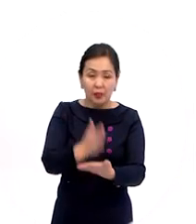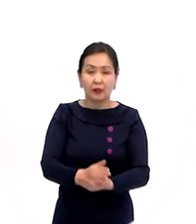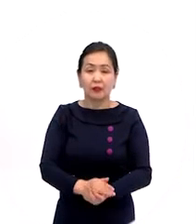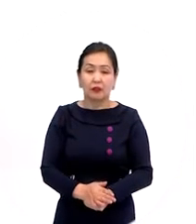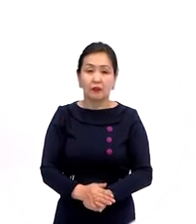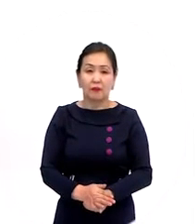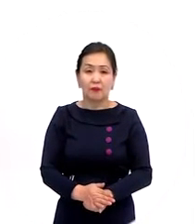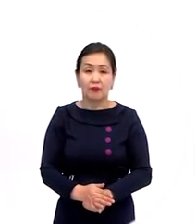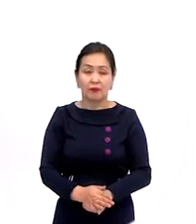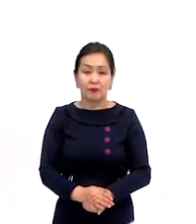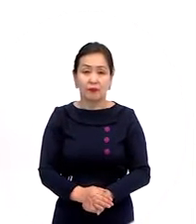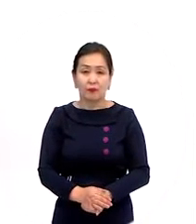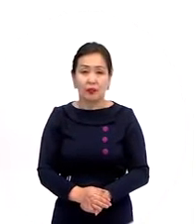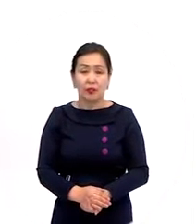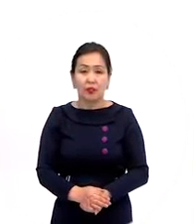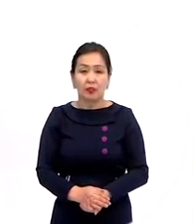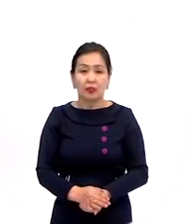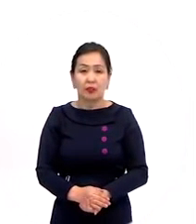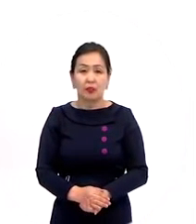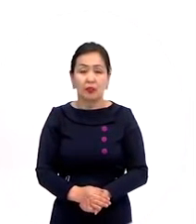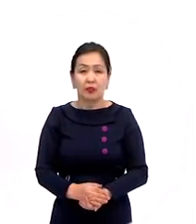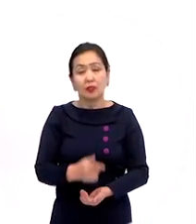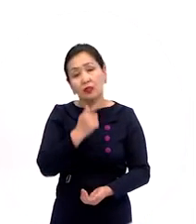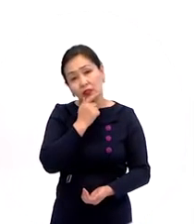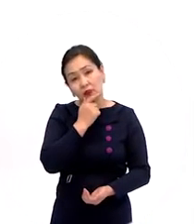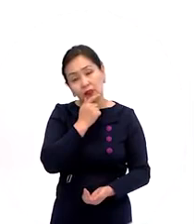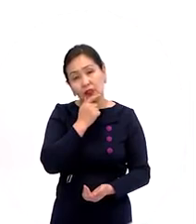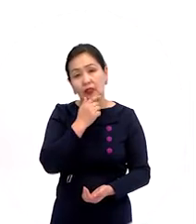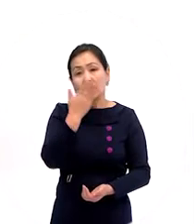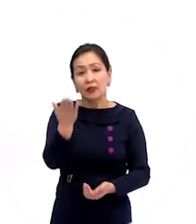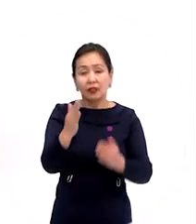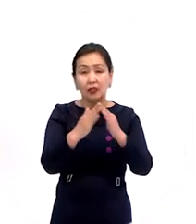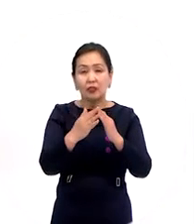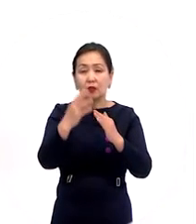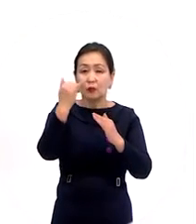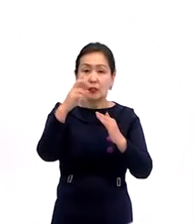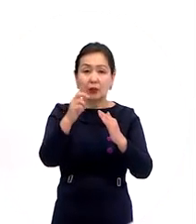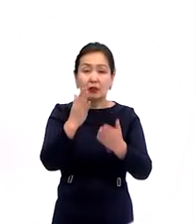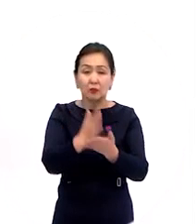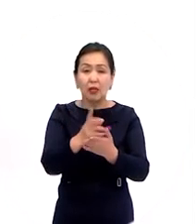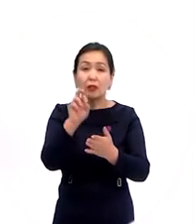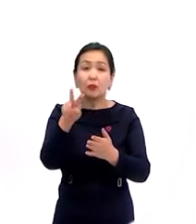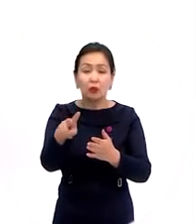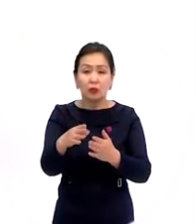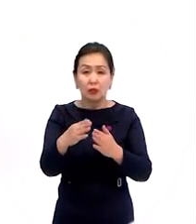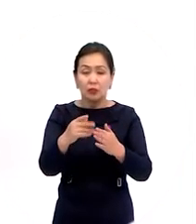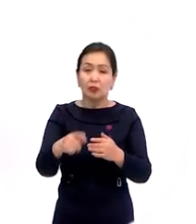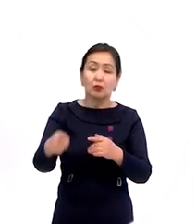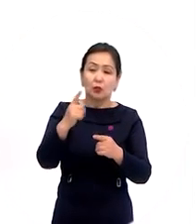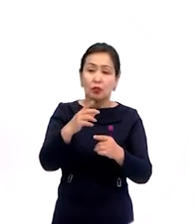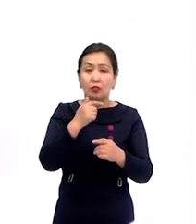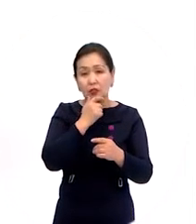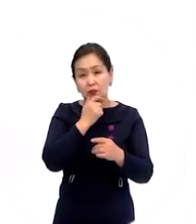нутагт байдаг. За, хэрвээ танай гэр хотод байдаг бол эсвэл танай